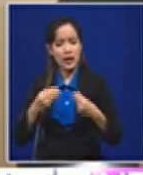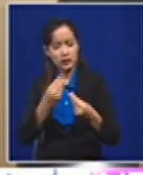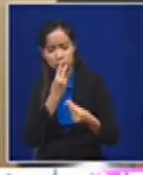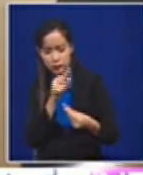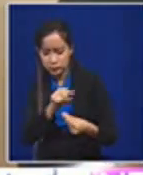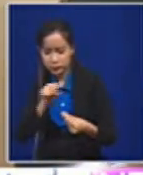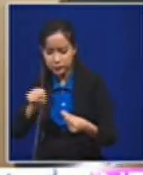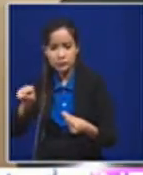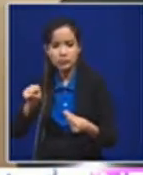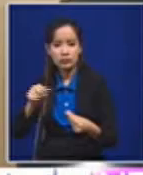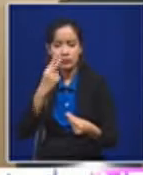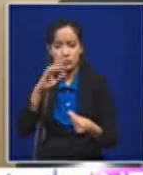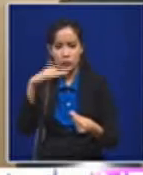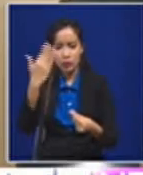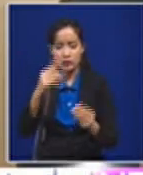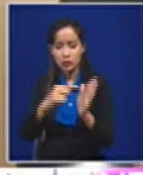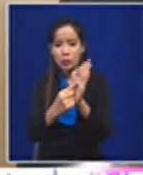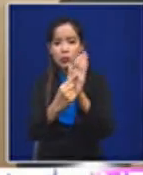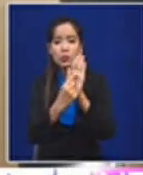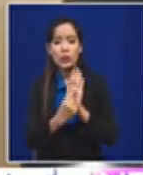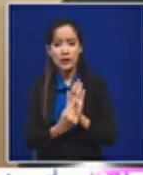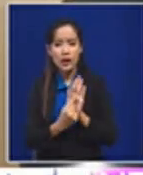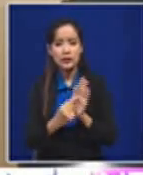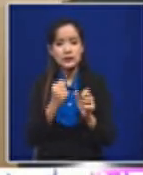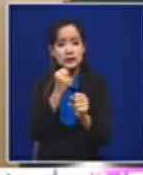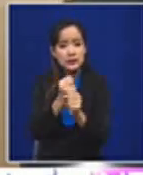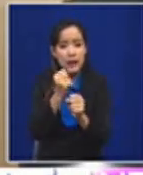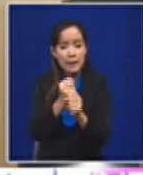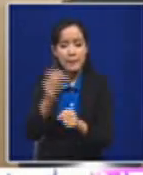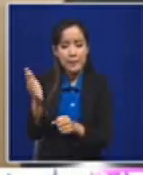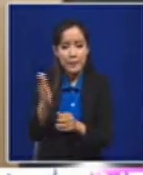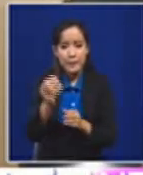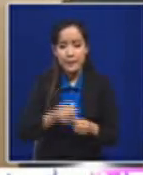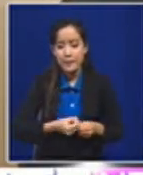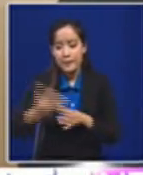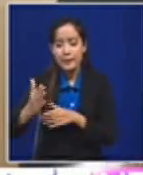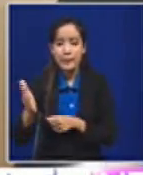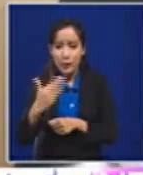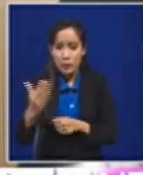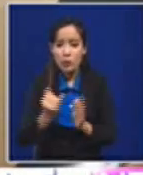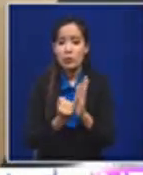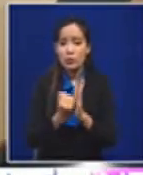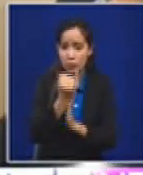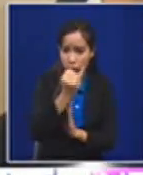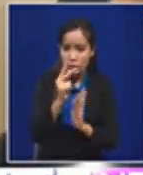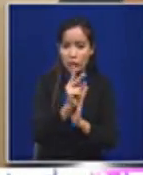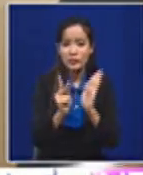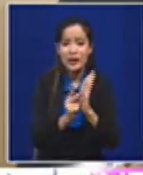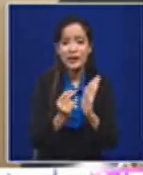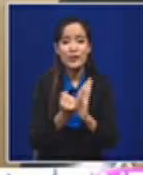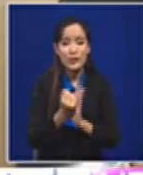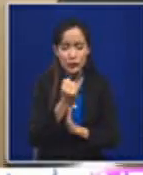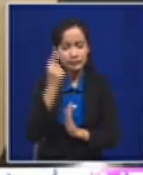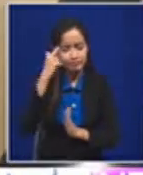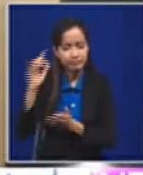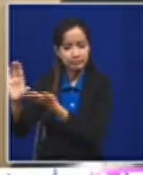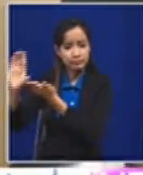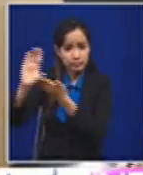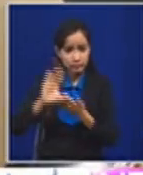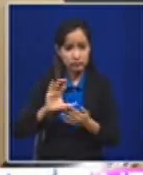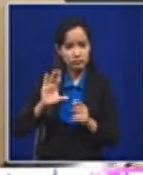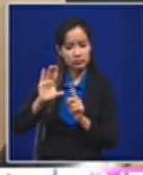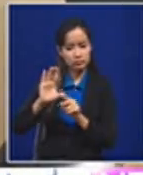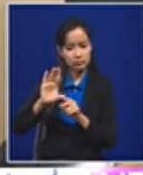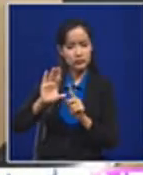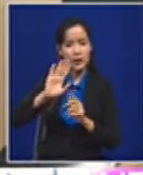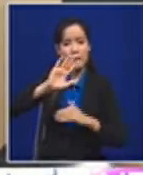นี่ยนะครับให้เป็นจังหวัดนำร่องในเรื่องของการทำประมงที่ถูกต้องไม่ผิดกฎหมายเนี่ยเราก็อาจจะเอางบประมาณส่วนนี้ไป